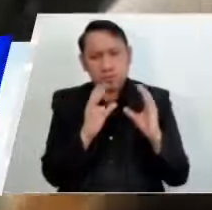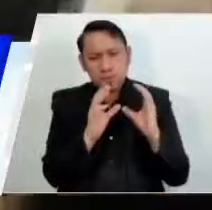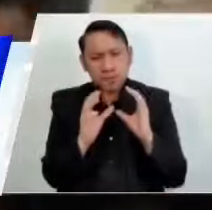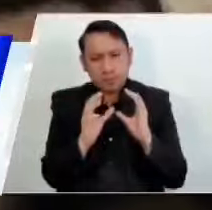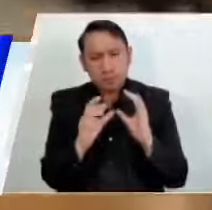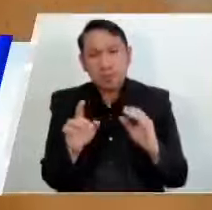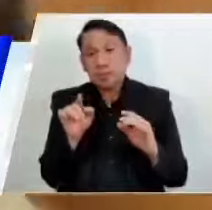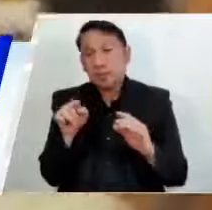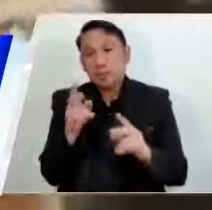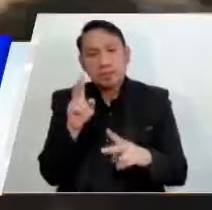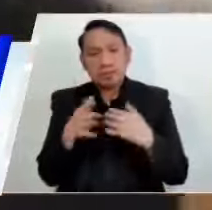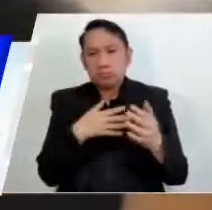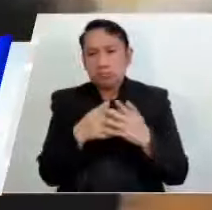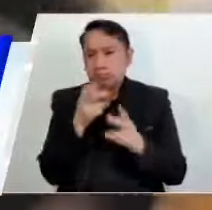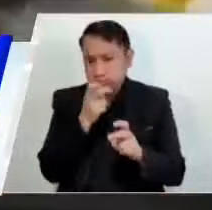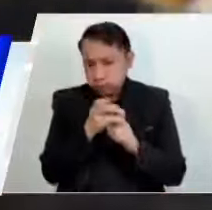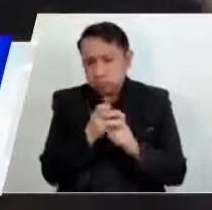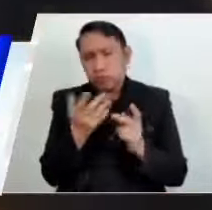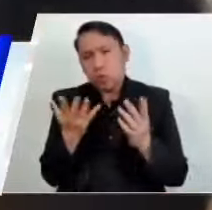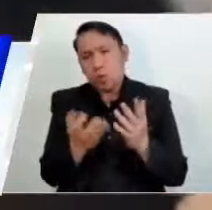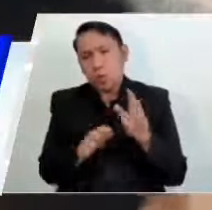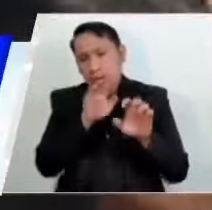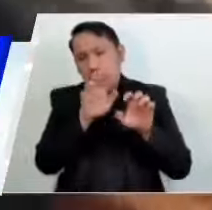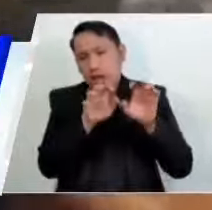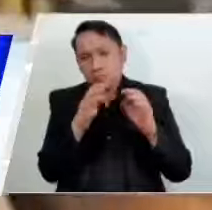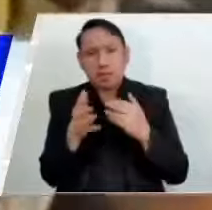sa andas ng mahal na poon kahit bawal.